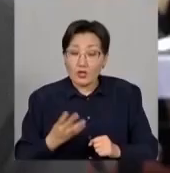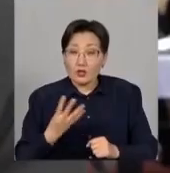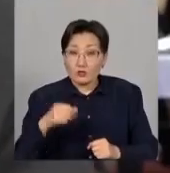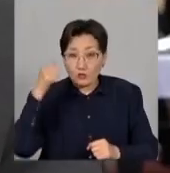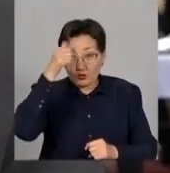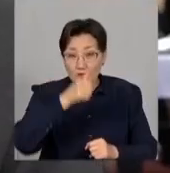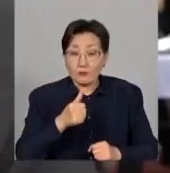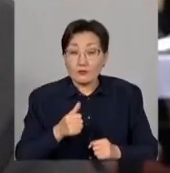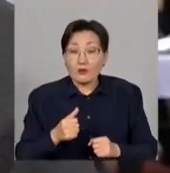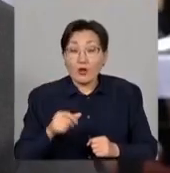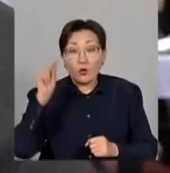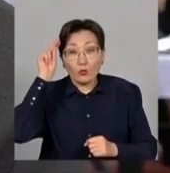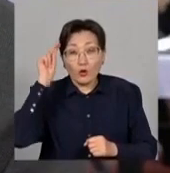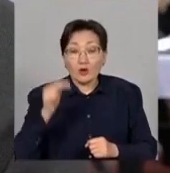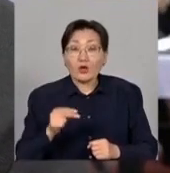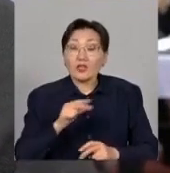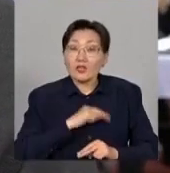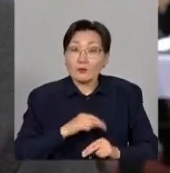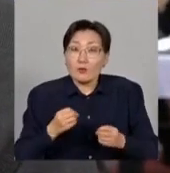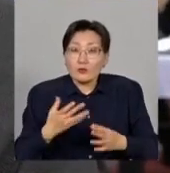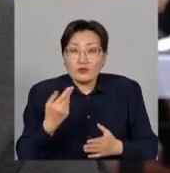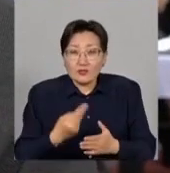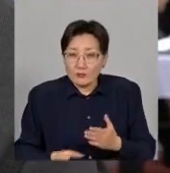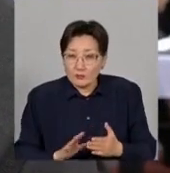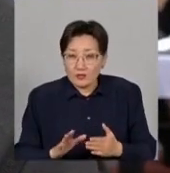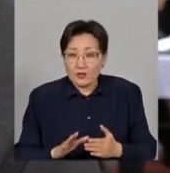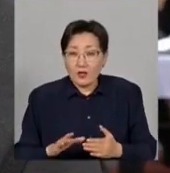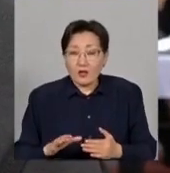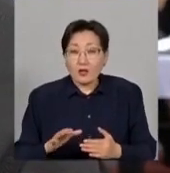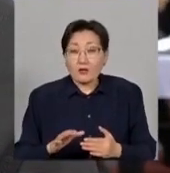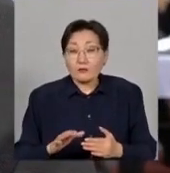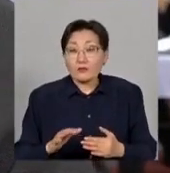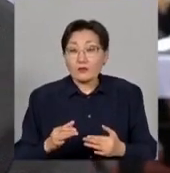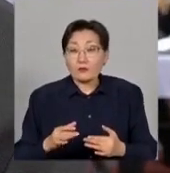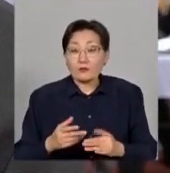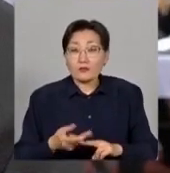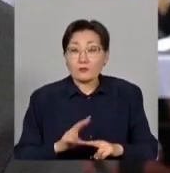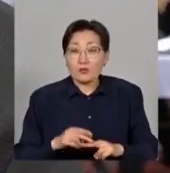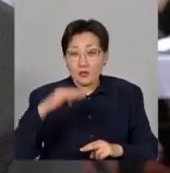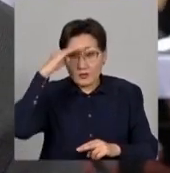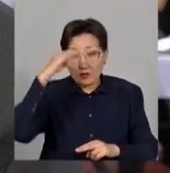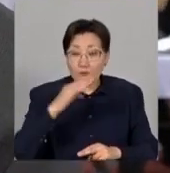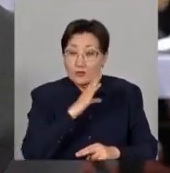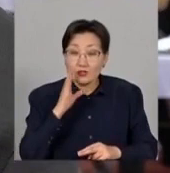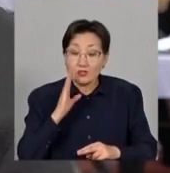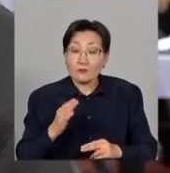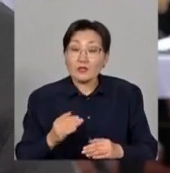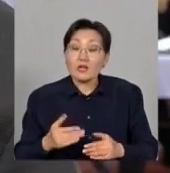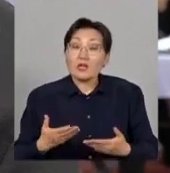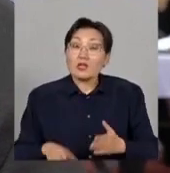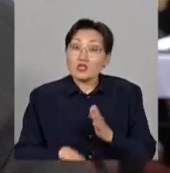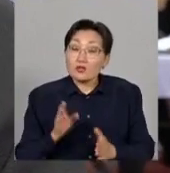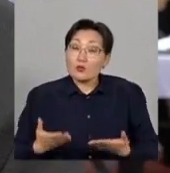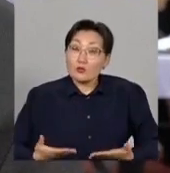босқа кетпесеген деп тілеймін. Арман қуып ауылдан қалаға келдік қой барлығымыз. Енді арман қуып әкешеміз қуантсақ, жақсы өмір сүрсек деген